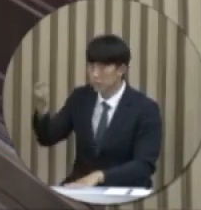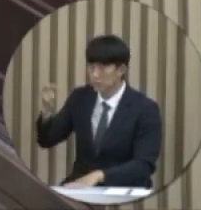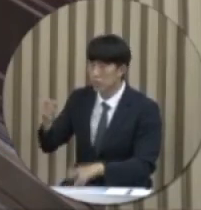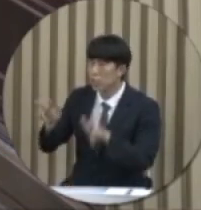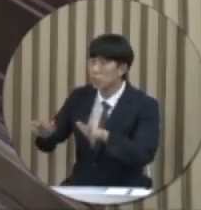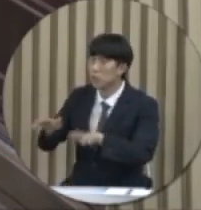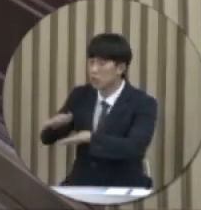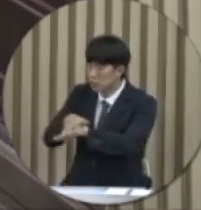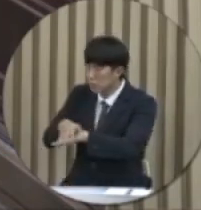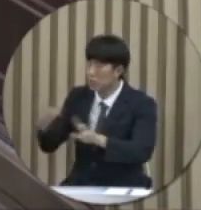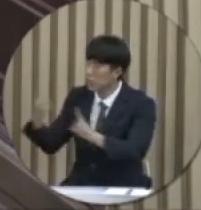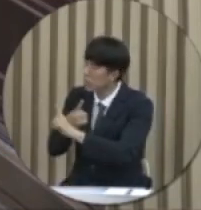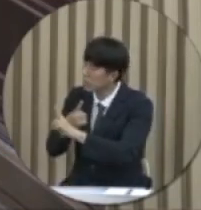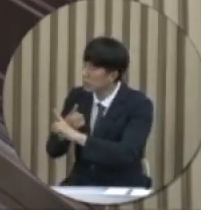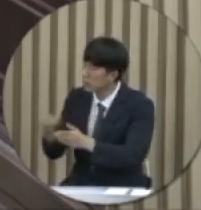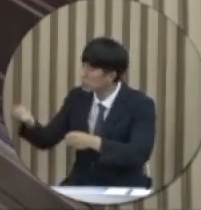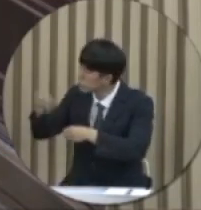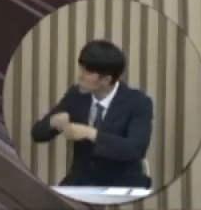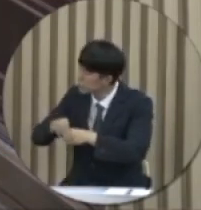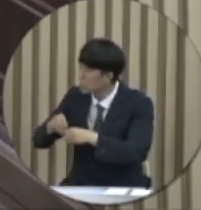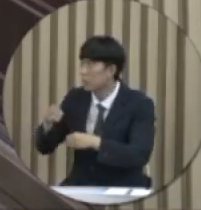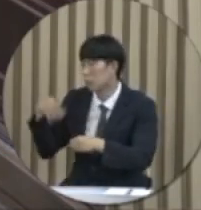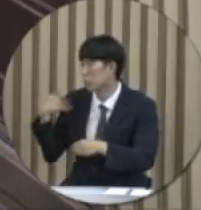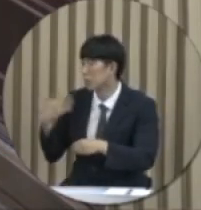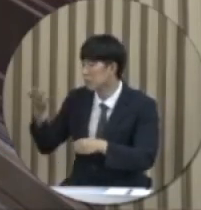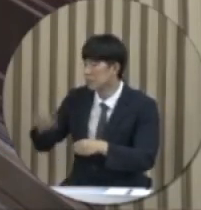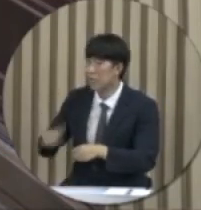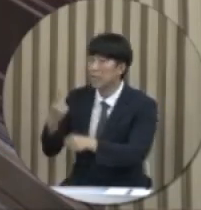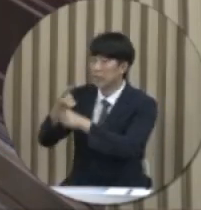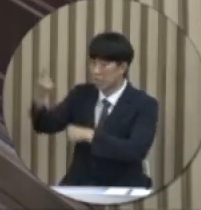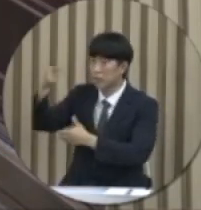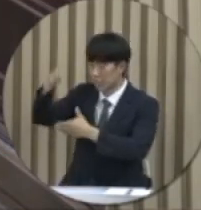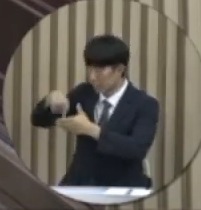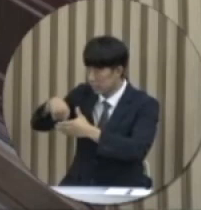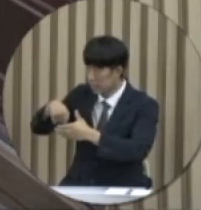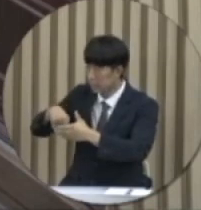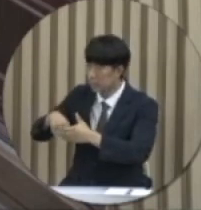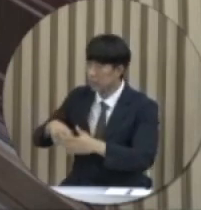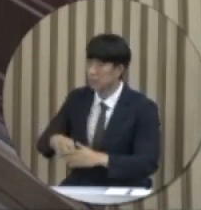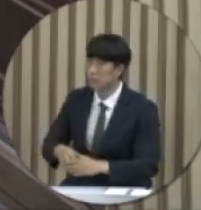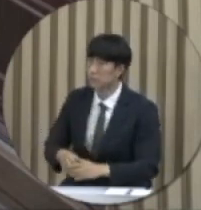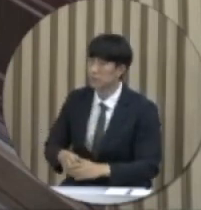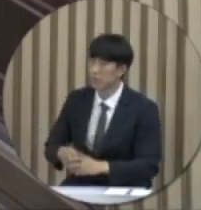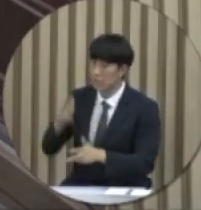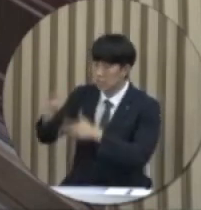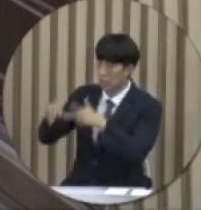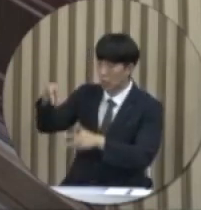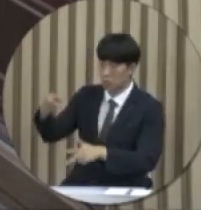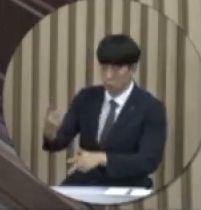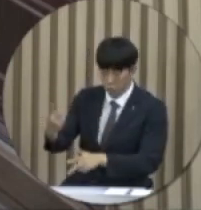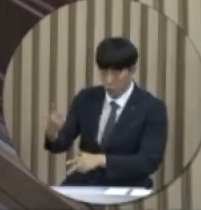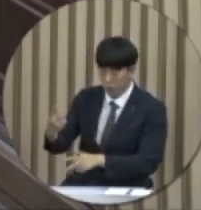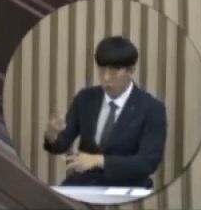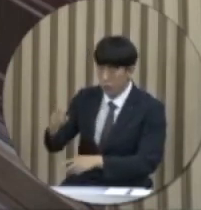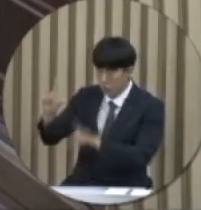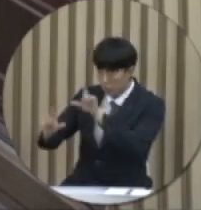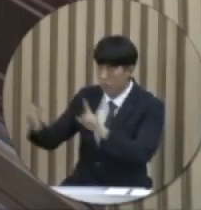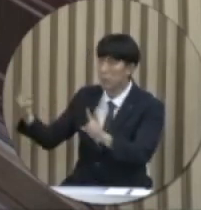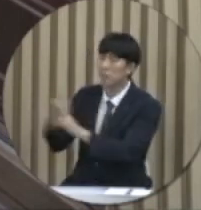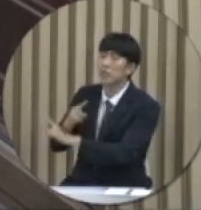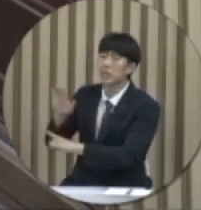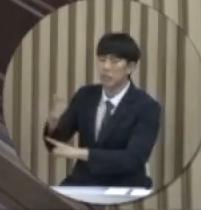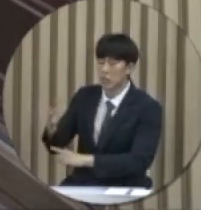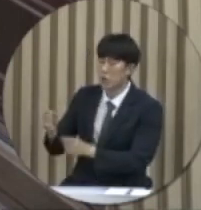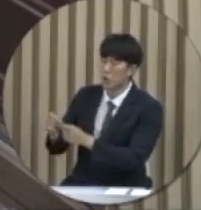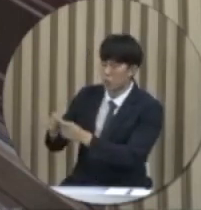개편안에 들어가거나 이럴 것 같지는 않은데 아마 내년 안에는 그 사업소 형태로 변경이 돼야 된다는 거에 대해서는